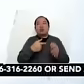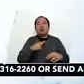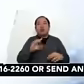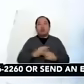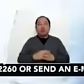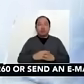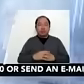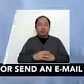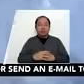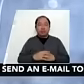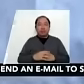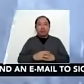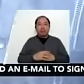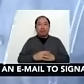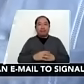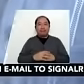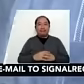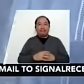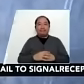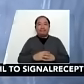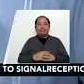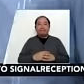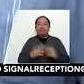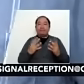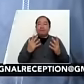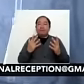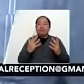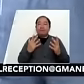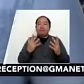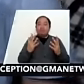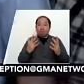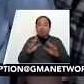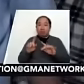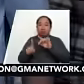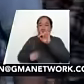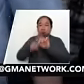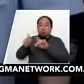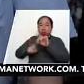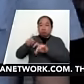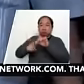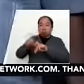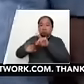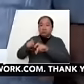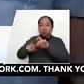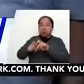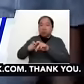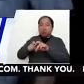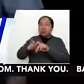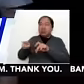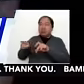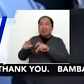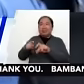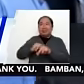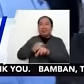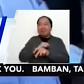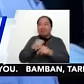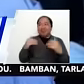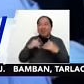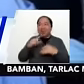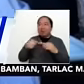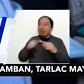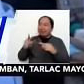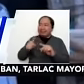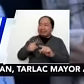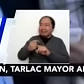tima matapos gisahin ng mga senador dahil sa mga panibago niyang pahayag git ni bamban Mayor Alice go pagkatapos ng pagdinig po po ay isang